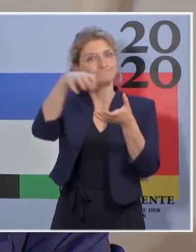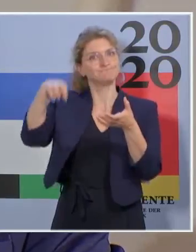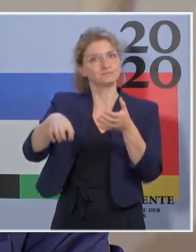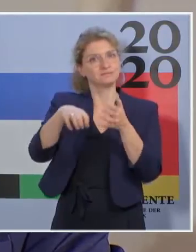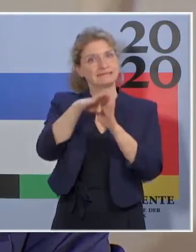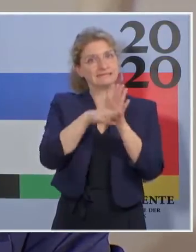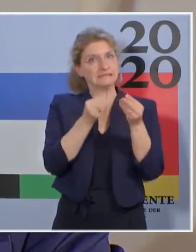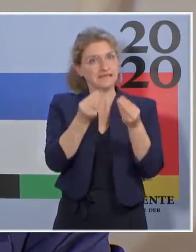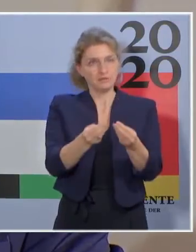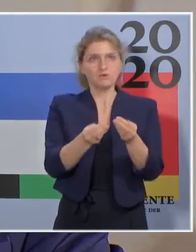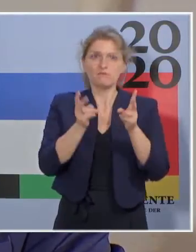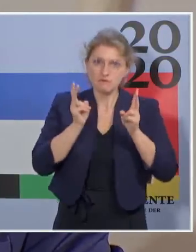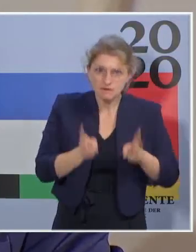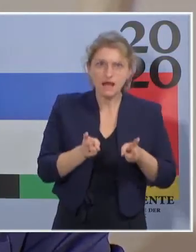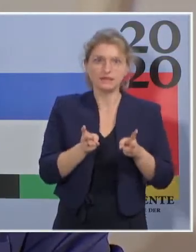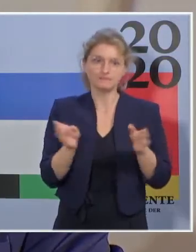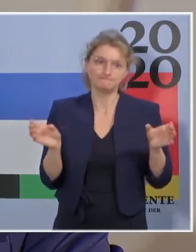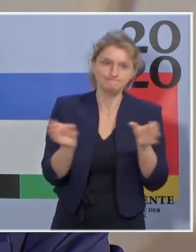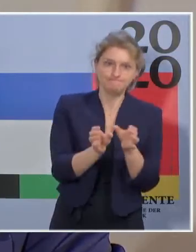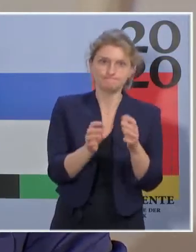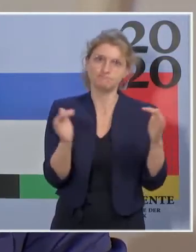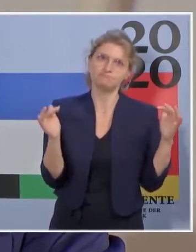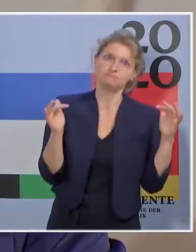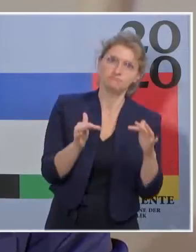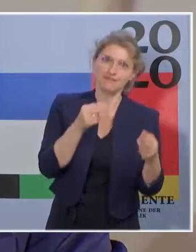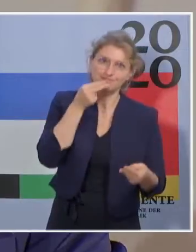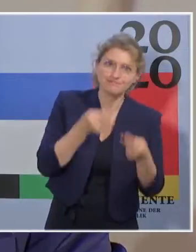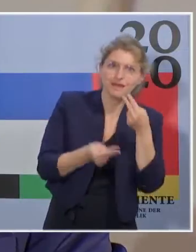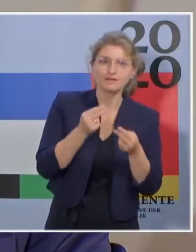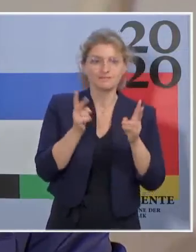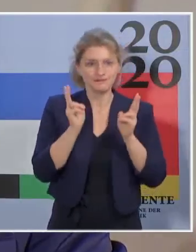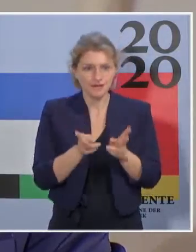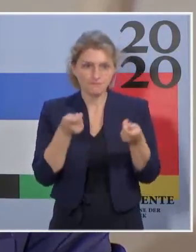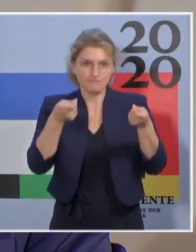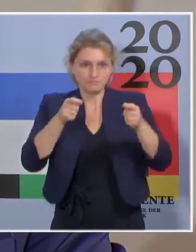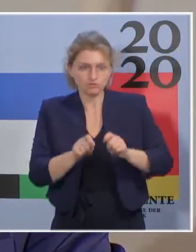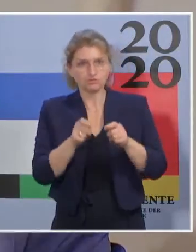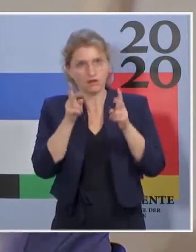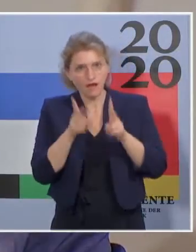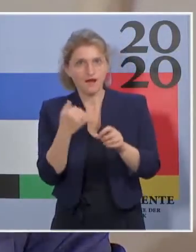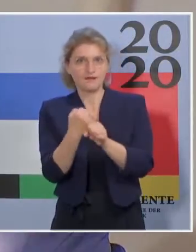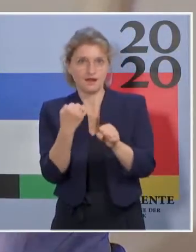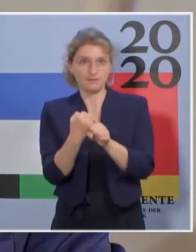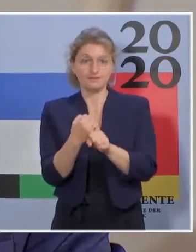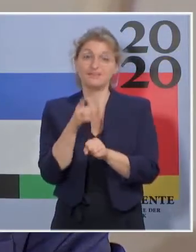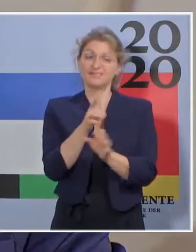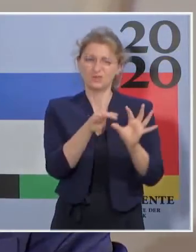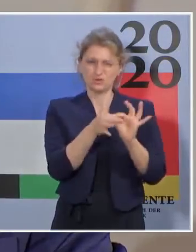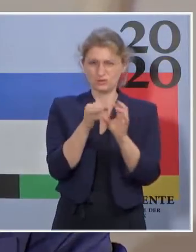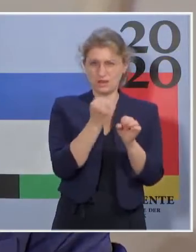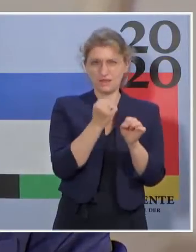ordnungsgemäß arbeiten, tagen und Beschlüsse fassen können. Das ist in Zusammenarbeit mit den parlamentarischen